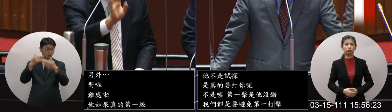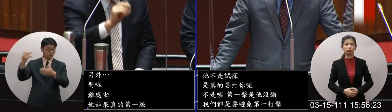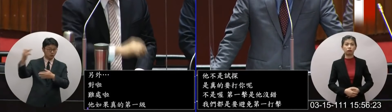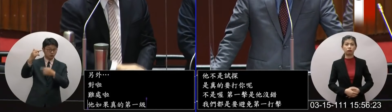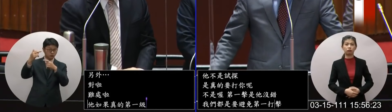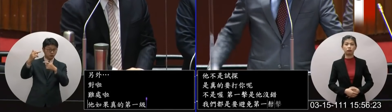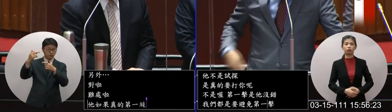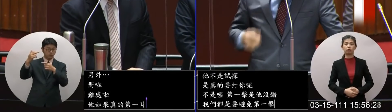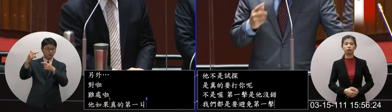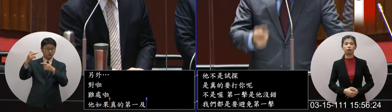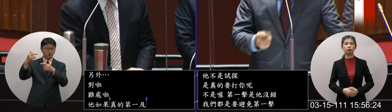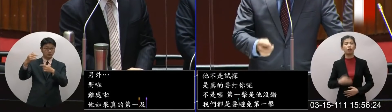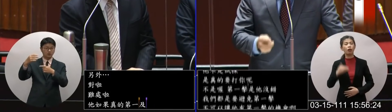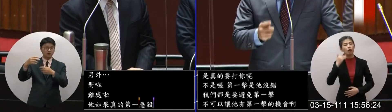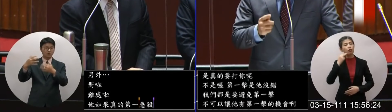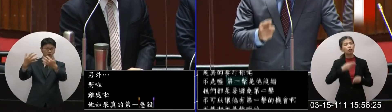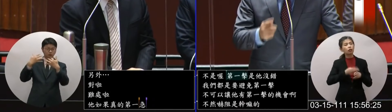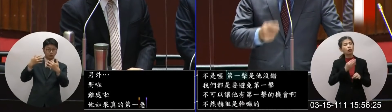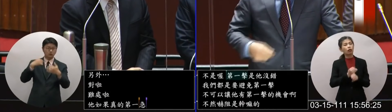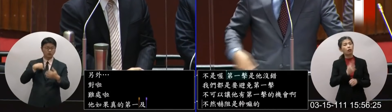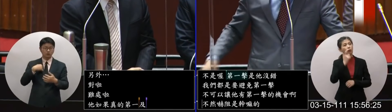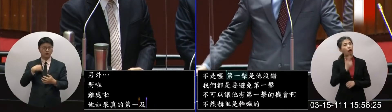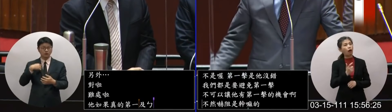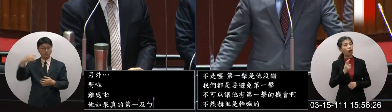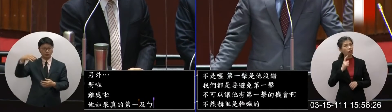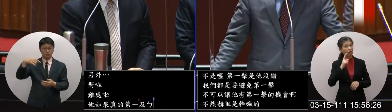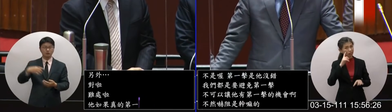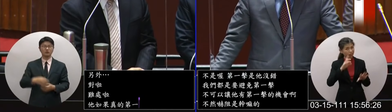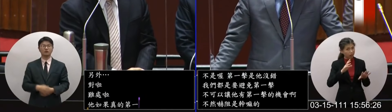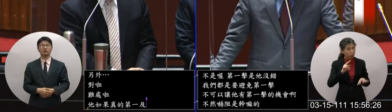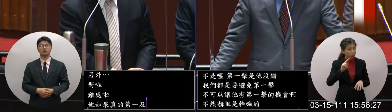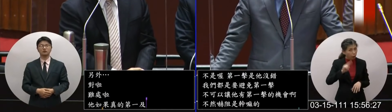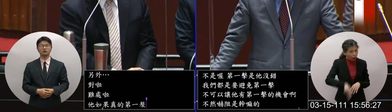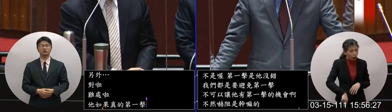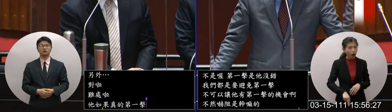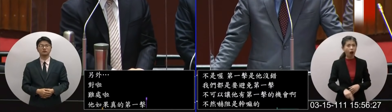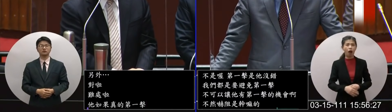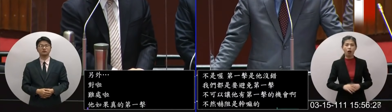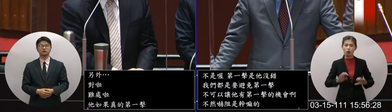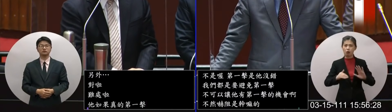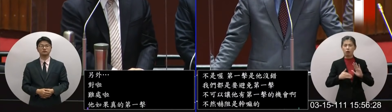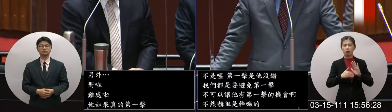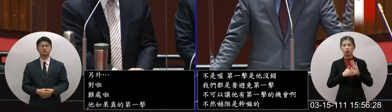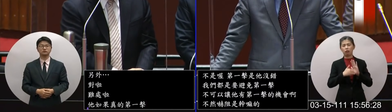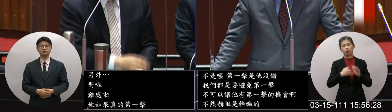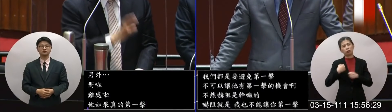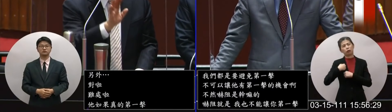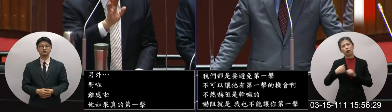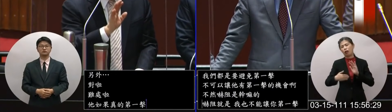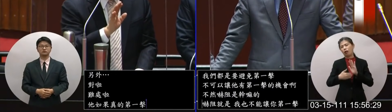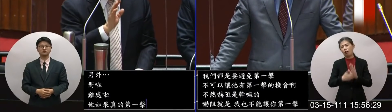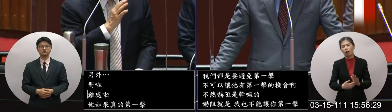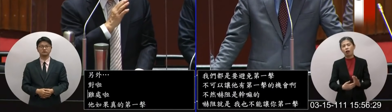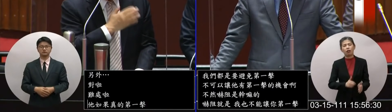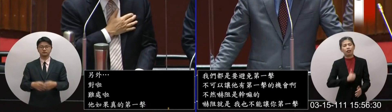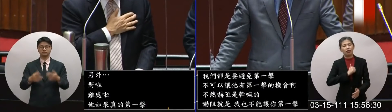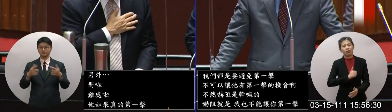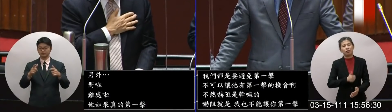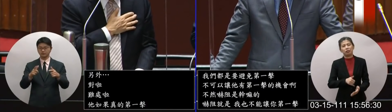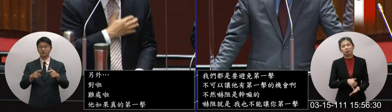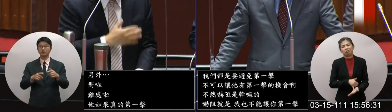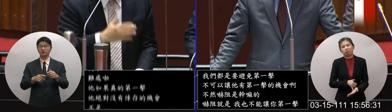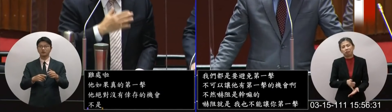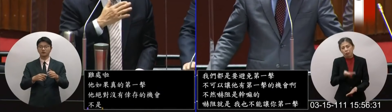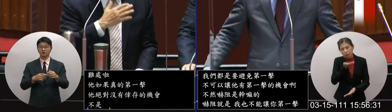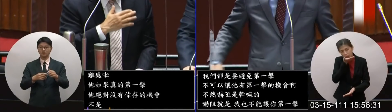有。幸存的 如果用信号枪可以防止第一集的话， 不是 那我们的国防真的太简单了，也太便宜了嘛？ 委员